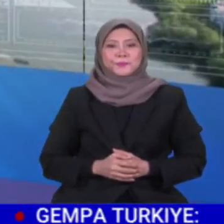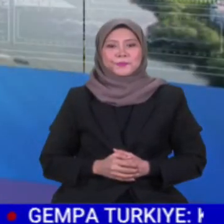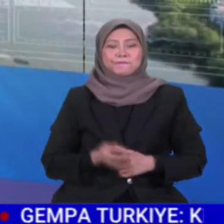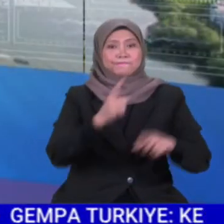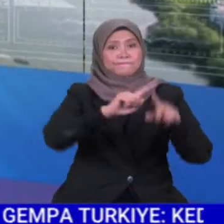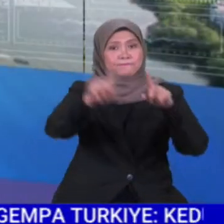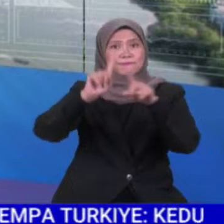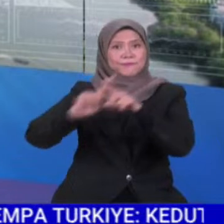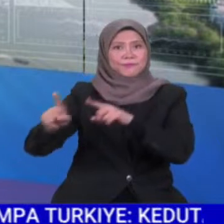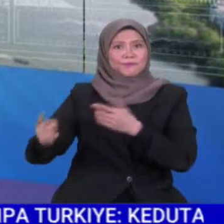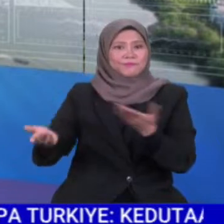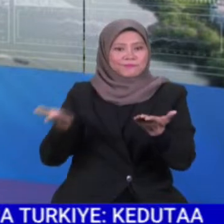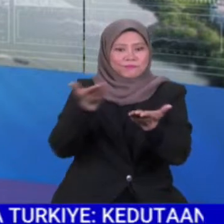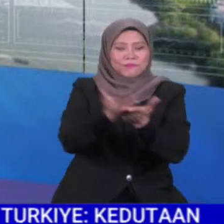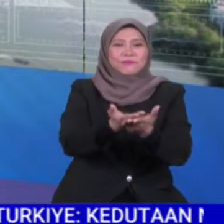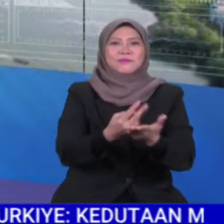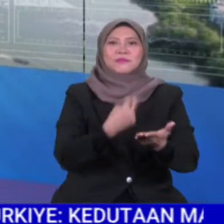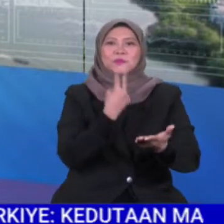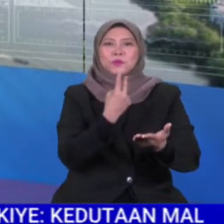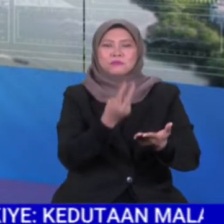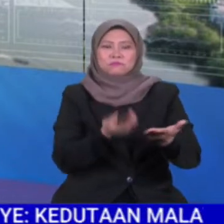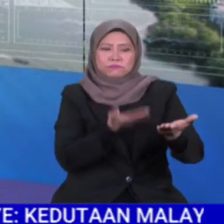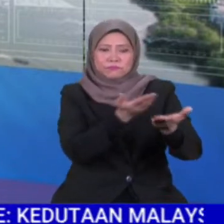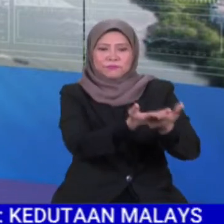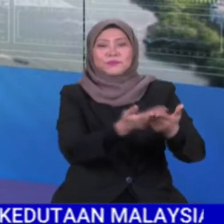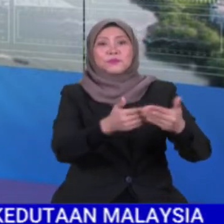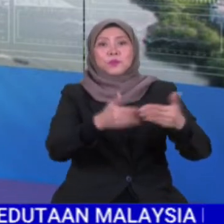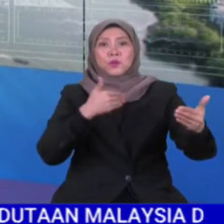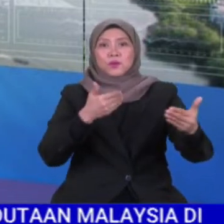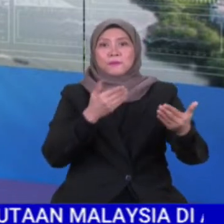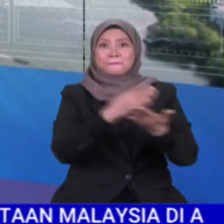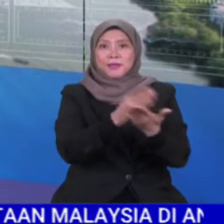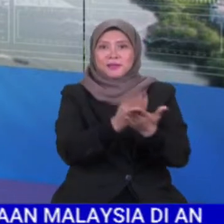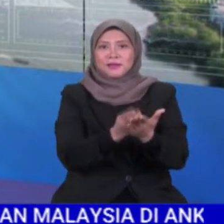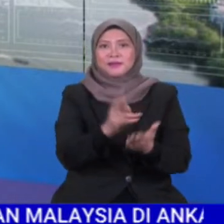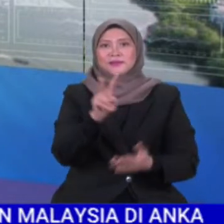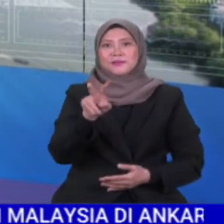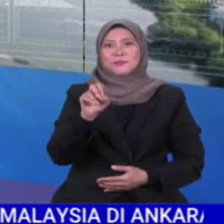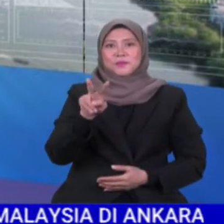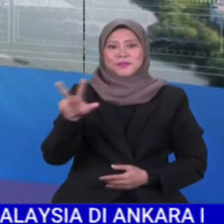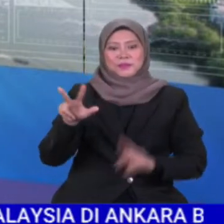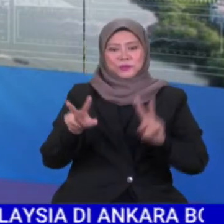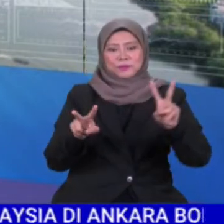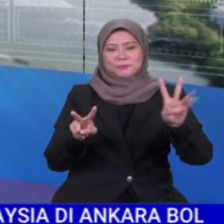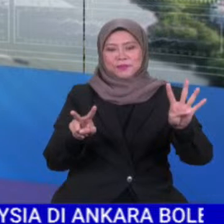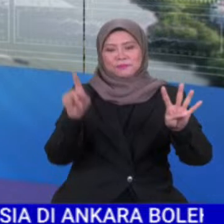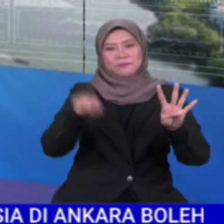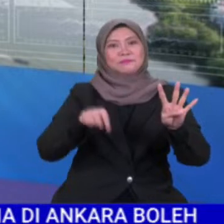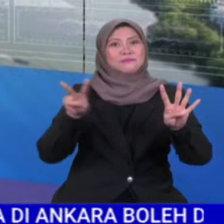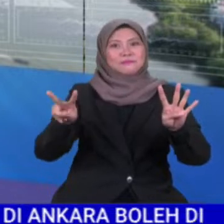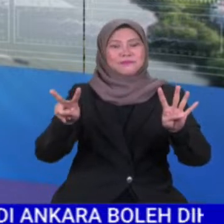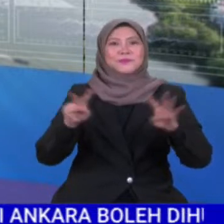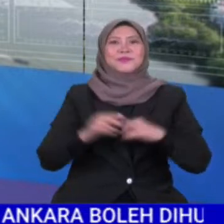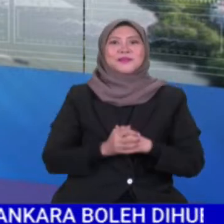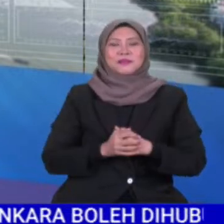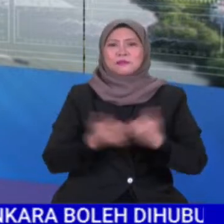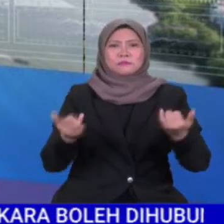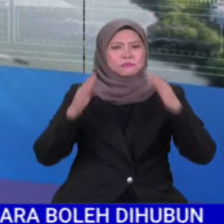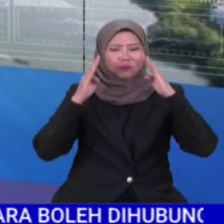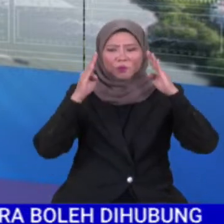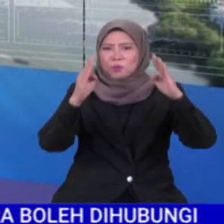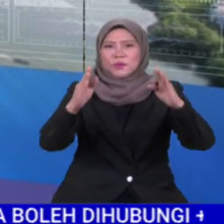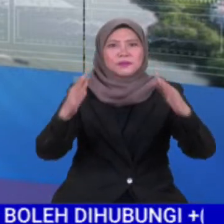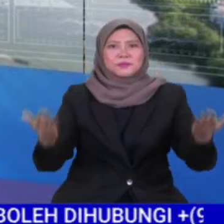Pelbagai harapan disuarakan rakyat menjelang pembentangan bajet 2023 pada 24 Februari ini. Antara yang menjadi